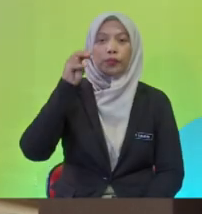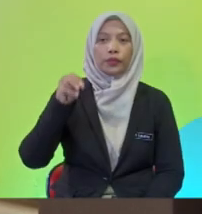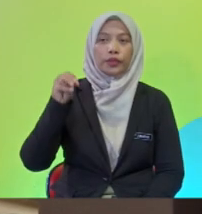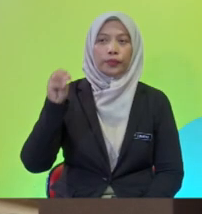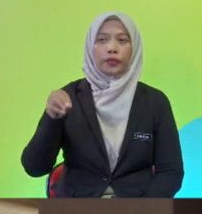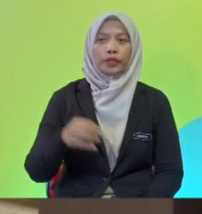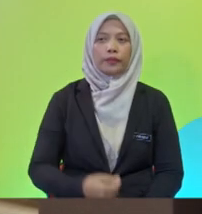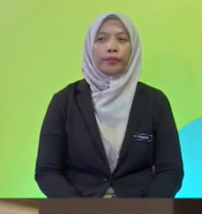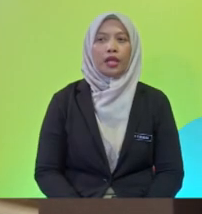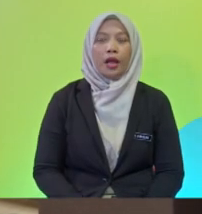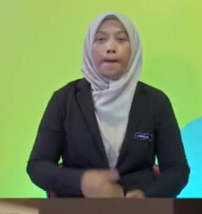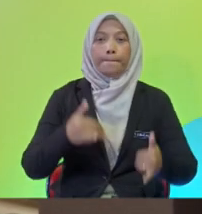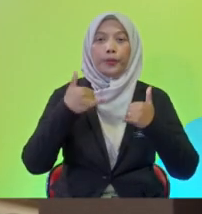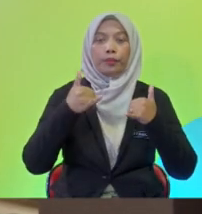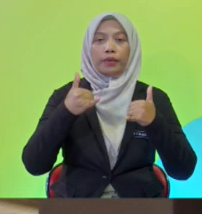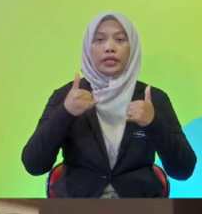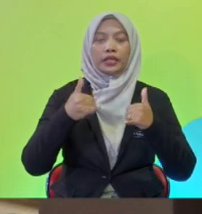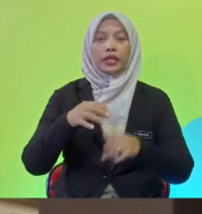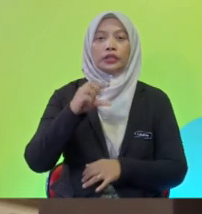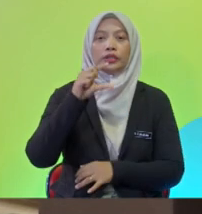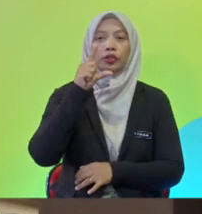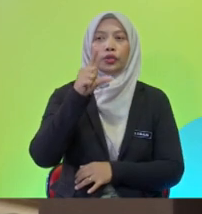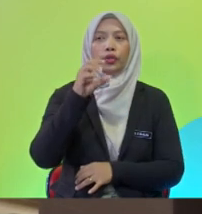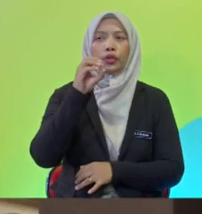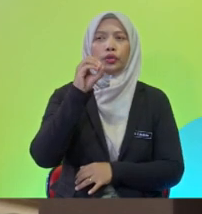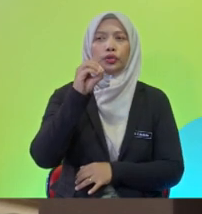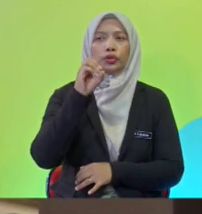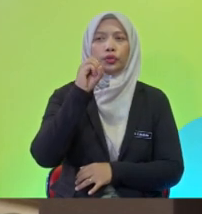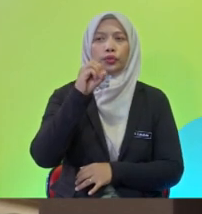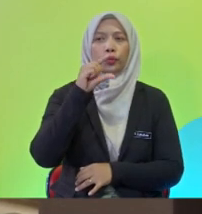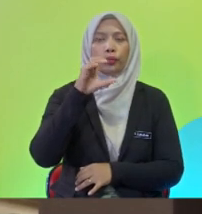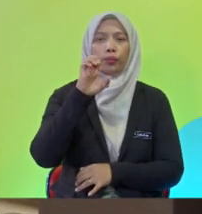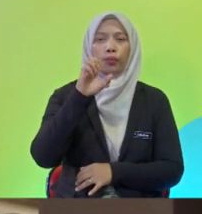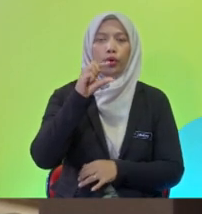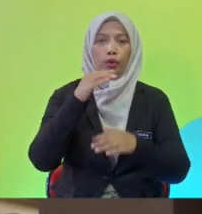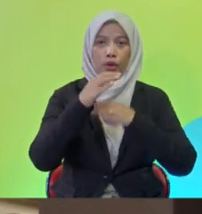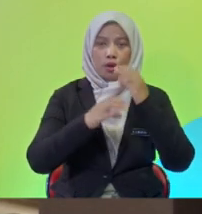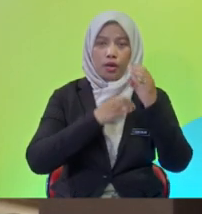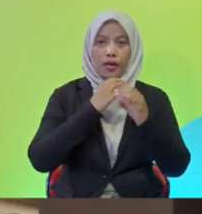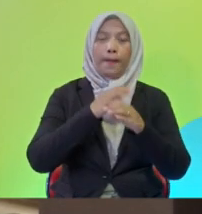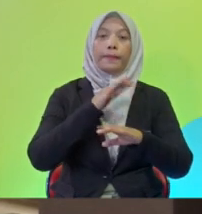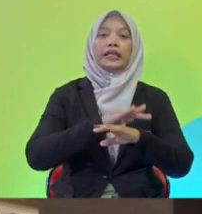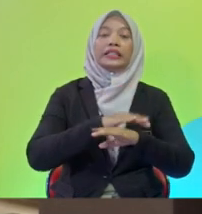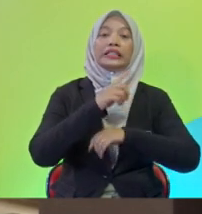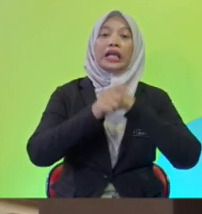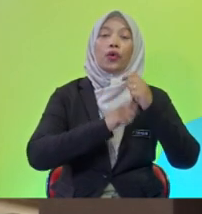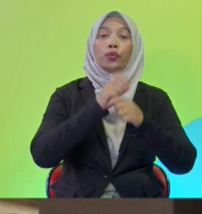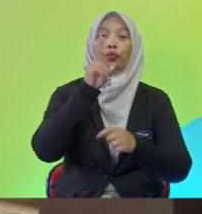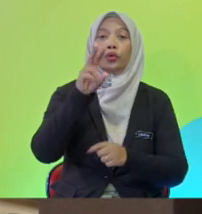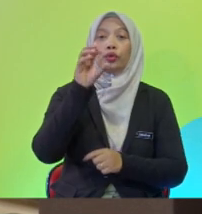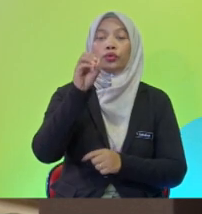Tahukah murid-murid, permainan dodgeball diperkenalkan di Malaysia pada tahun